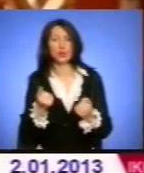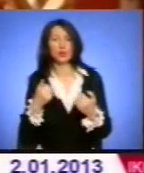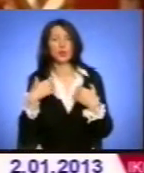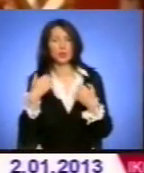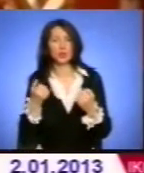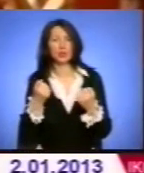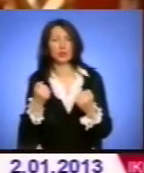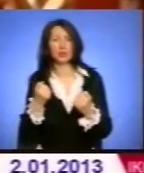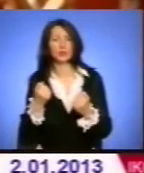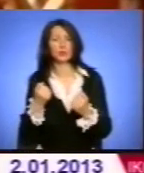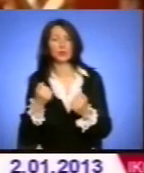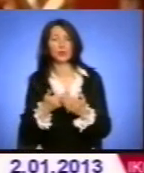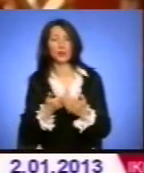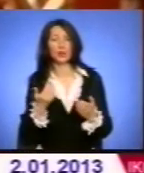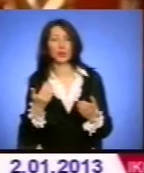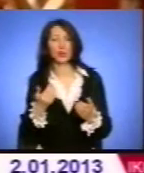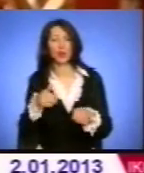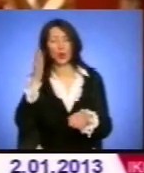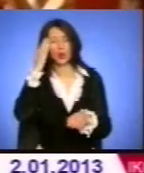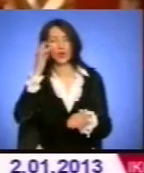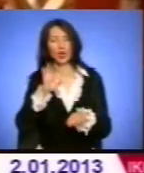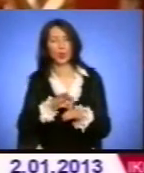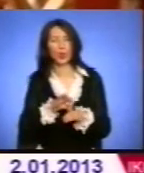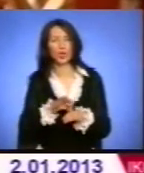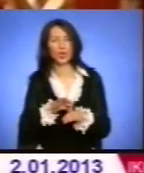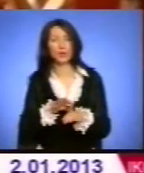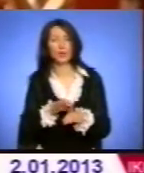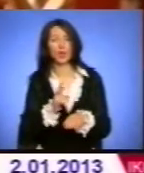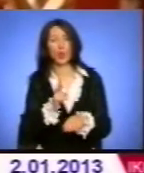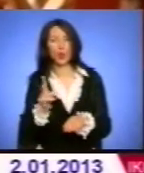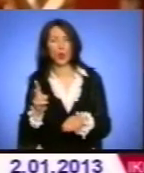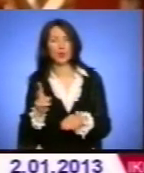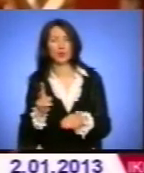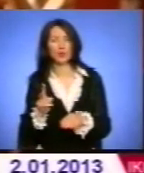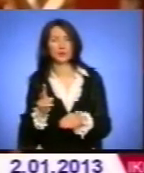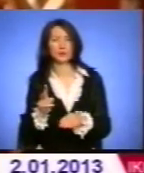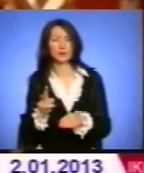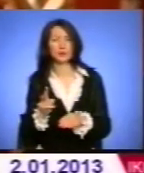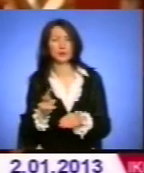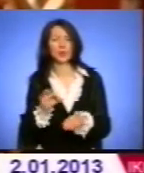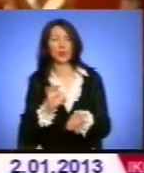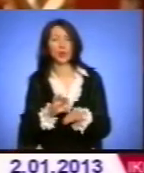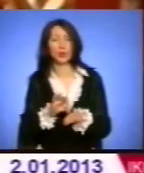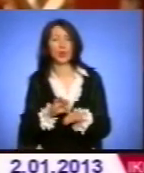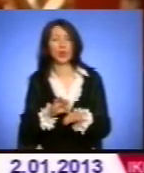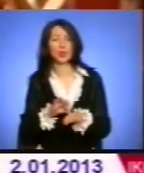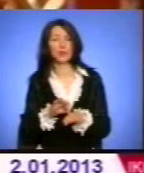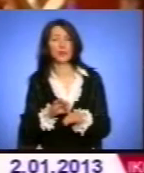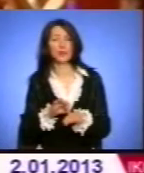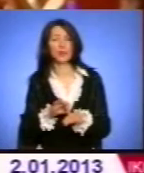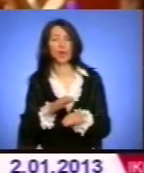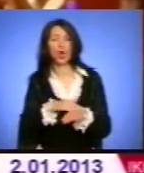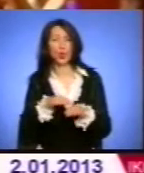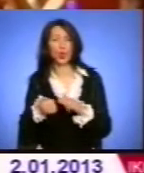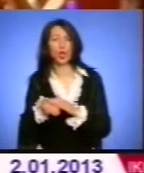зцілення від головних болів. У когось боліли